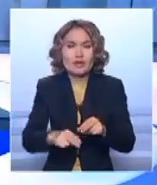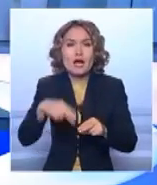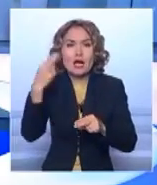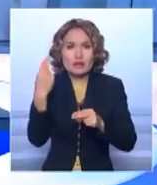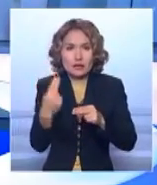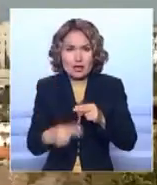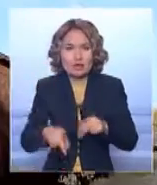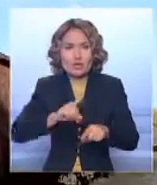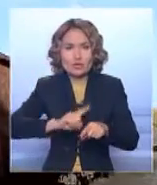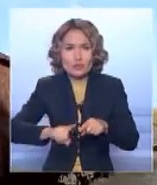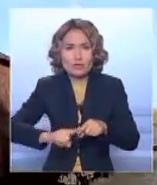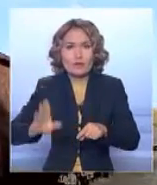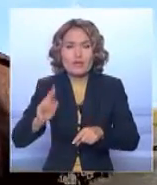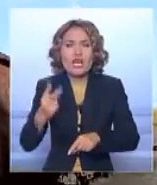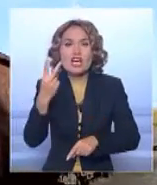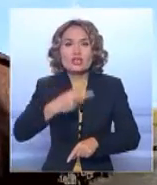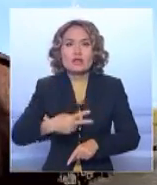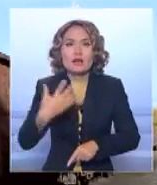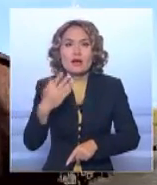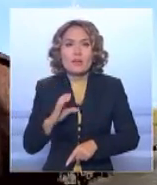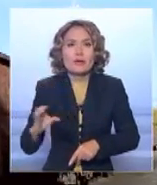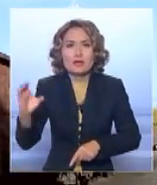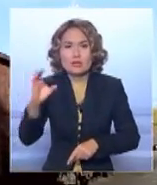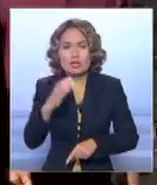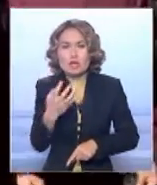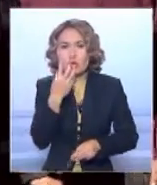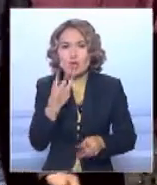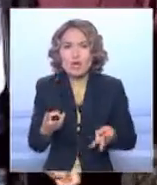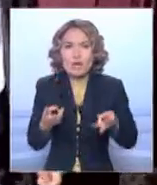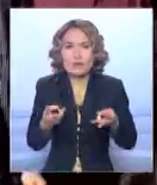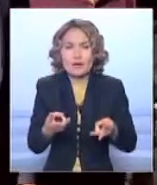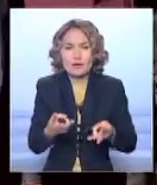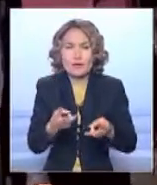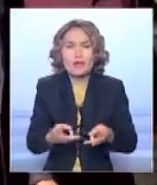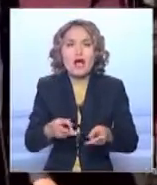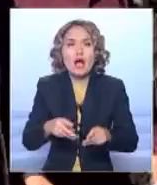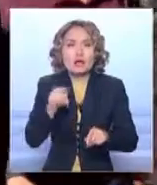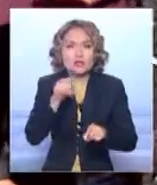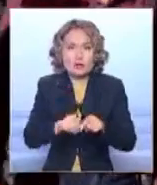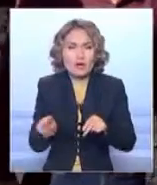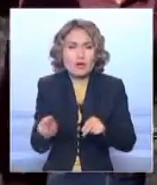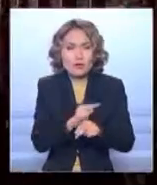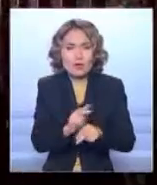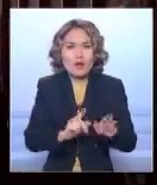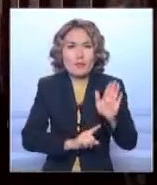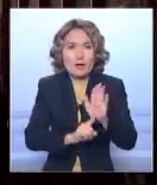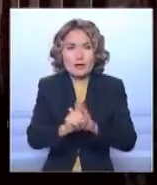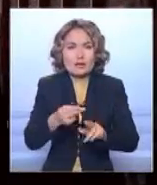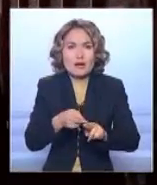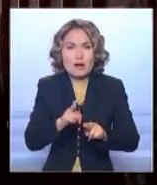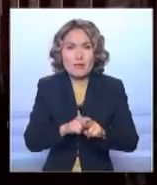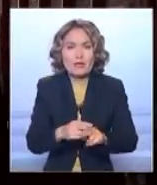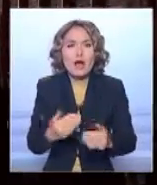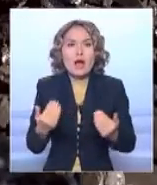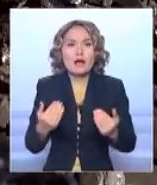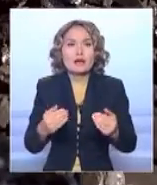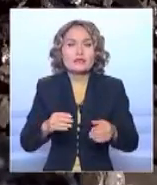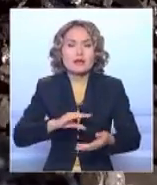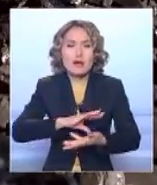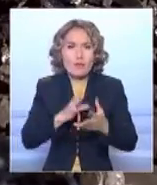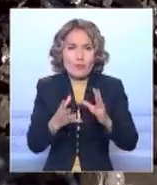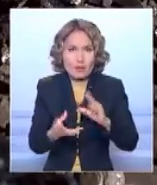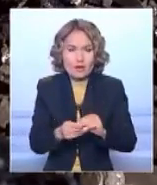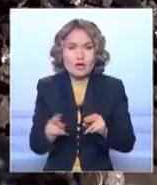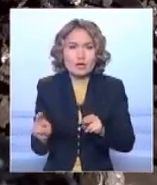бітуге таяп қалғанын айтады. 25-ші қыркүйекте жылу жүйелерін сынақтан өткізу басталмақ. Отын қоры бойынша Қаражыра кенішімен келісім